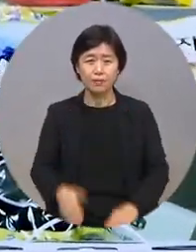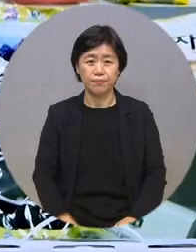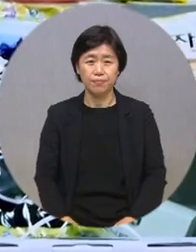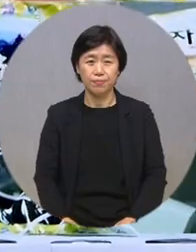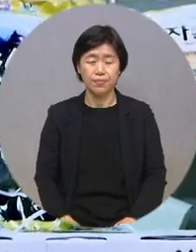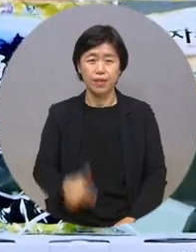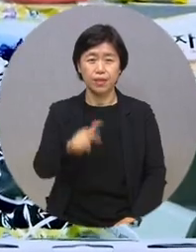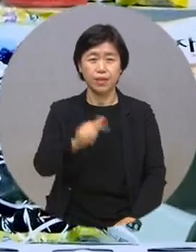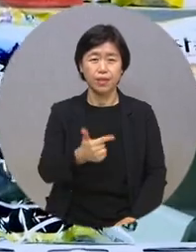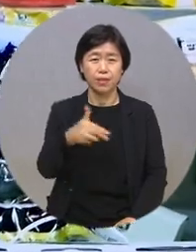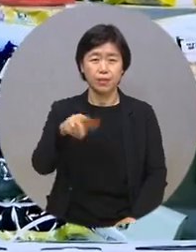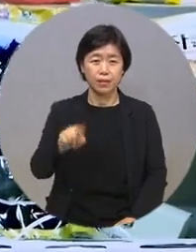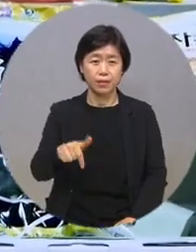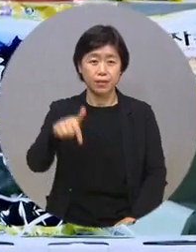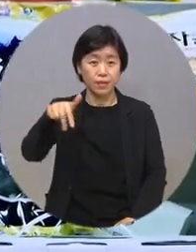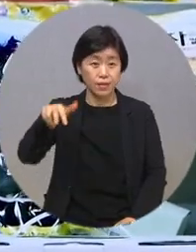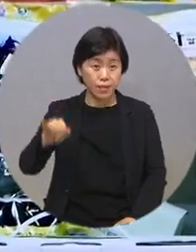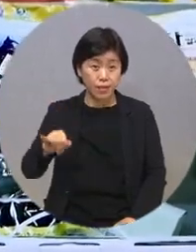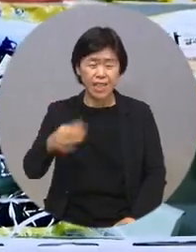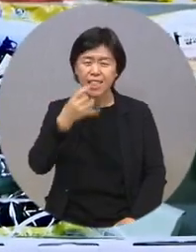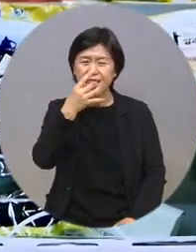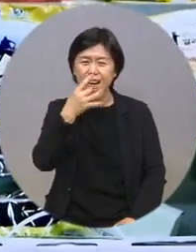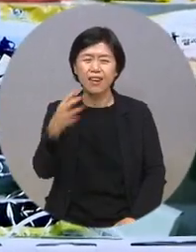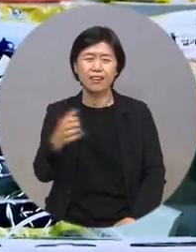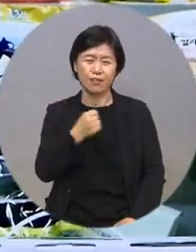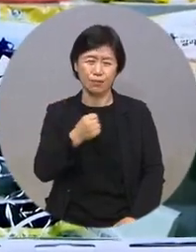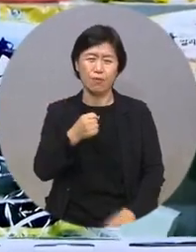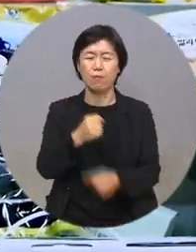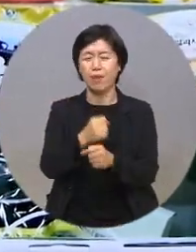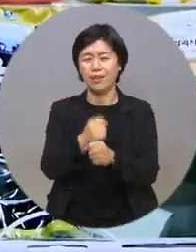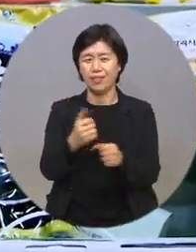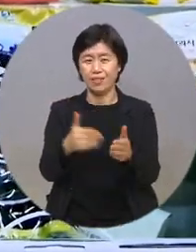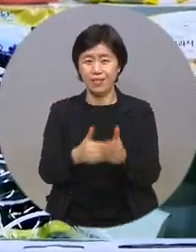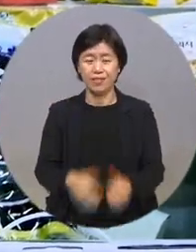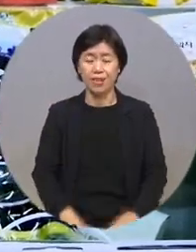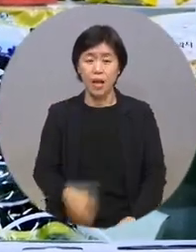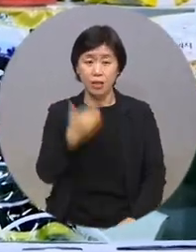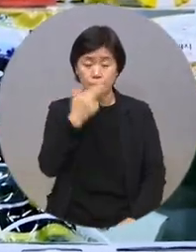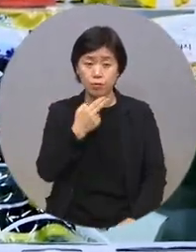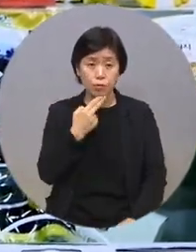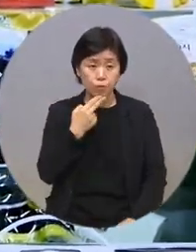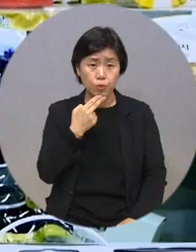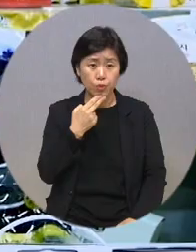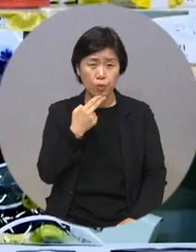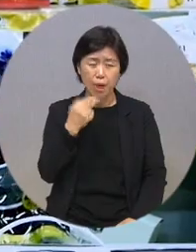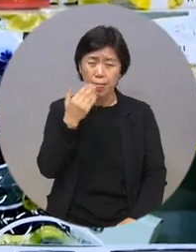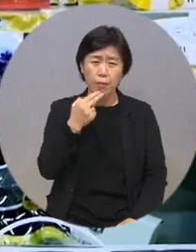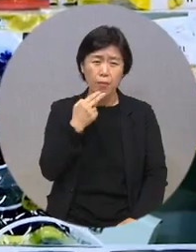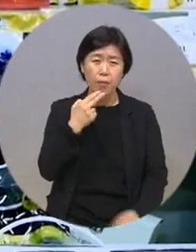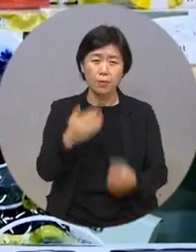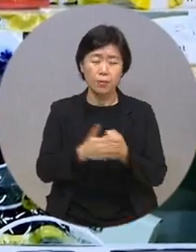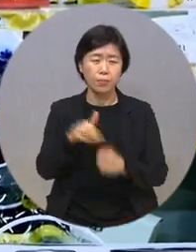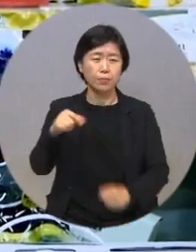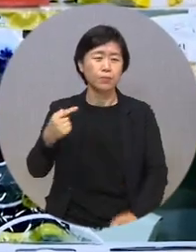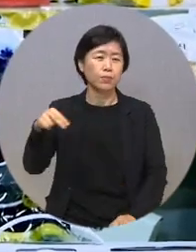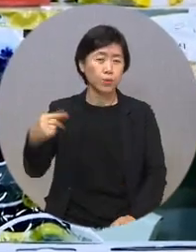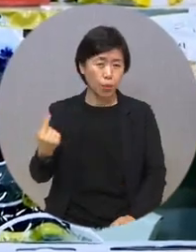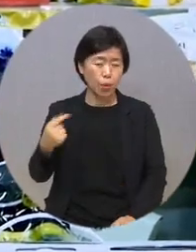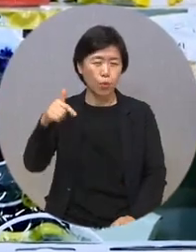해창만 고흥만에서 나온 쌀을 가지고 만들었어요. 무설탕 무감미료로 고소하고 구수한